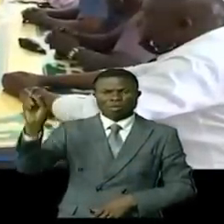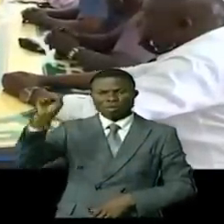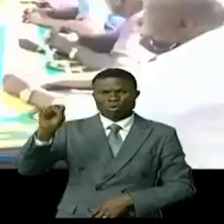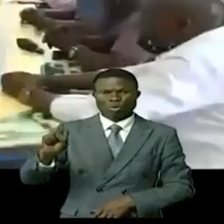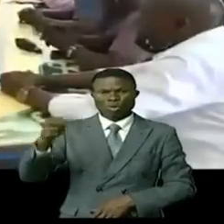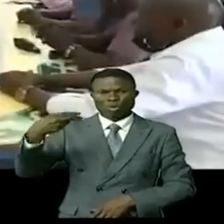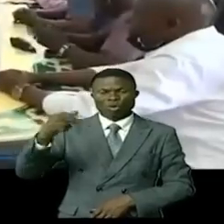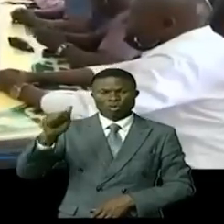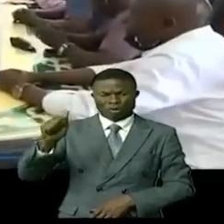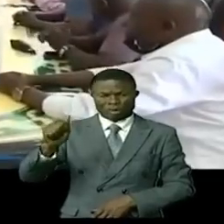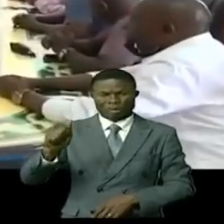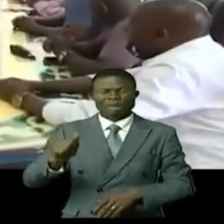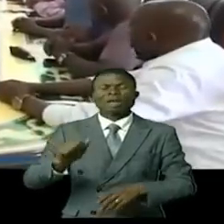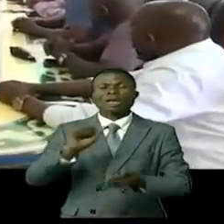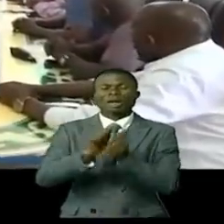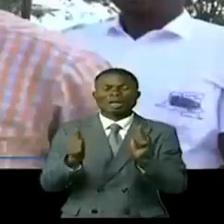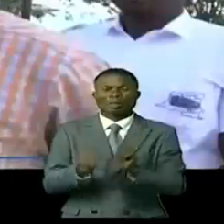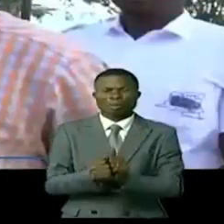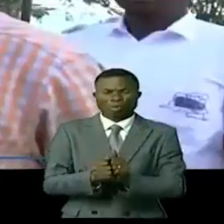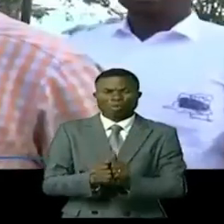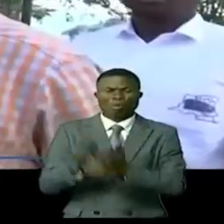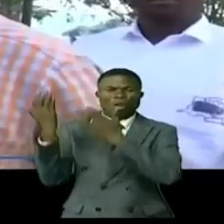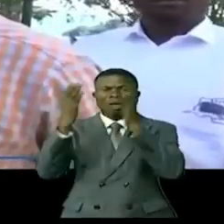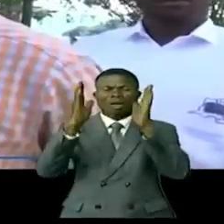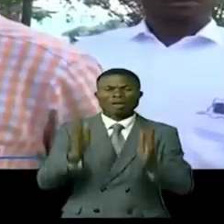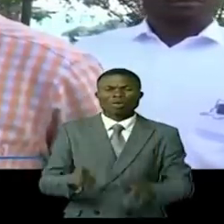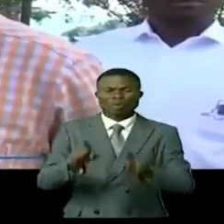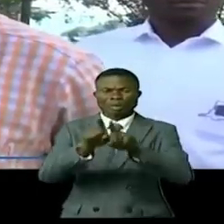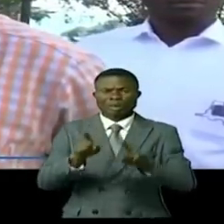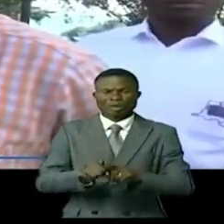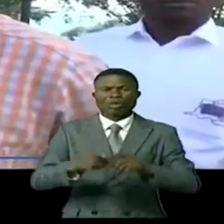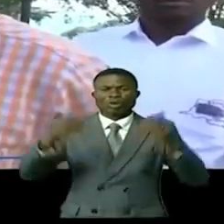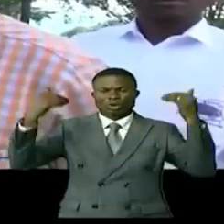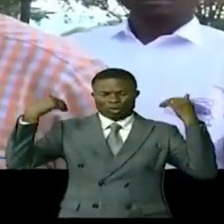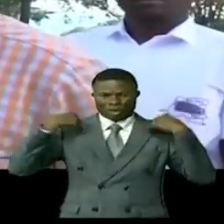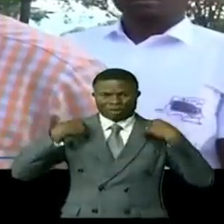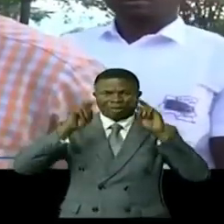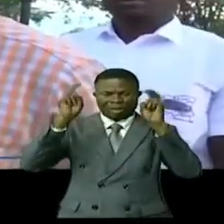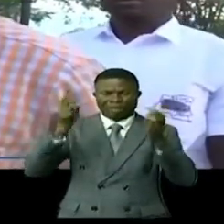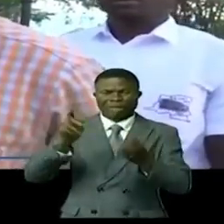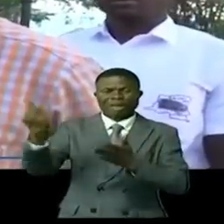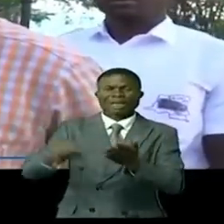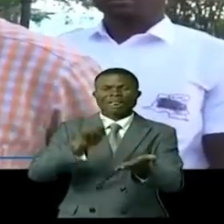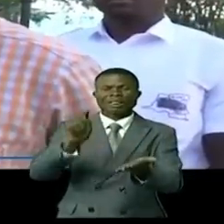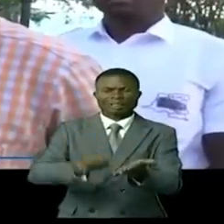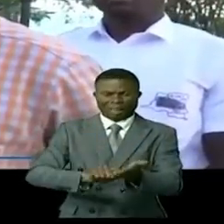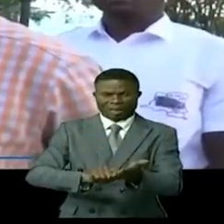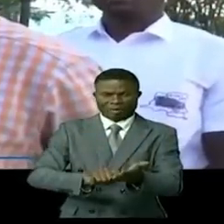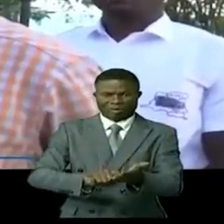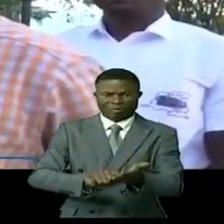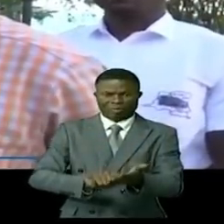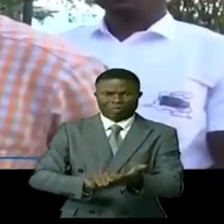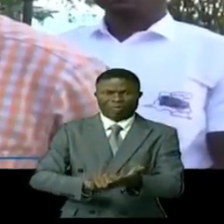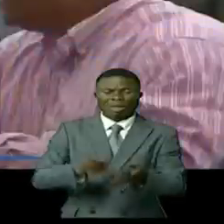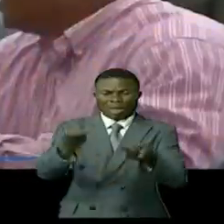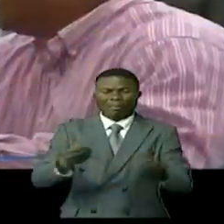les opérateurs et les moines de la chefferie. Il s'agit d'une taxe d'un parking